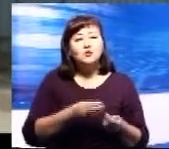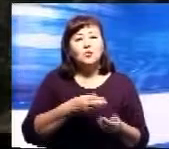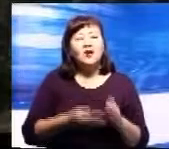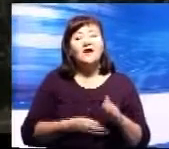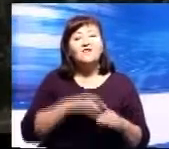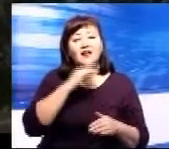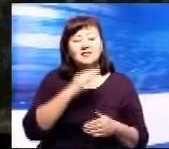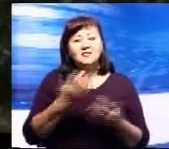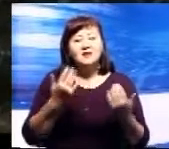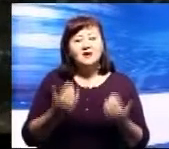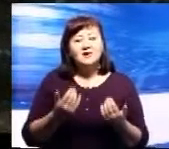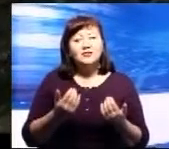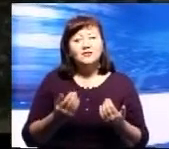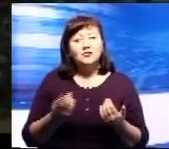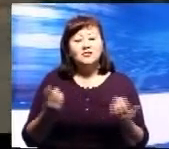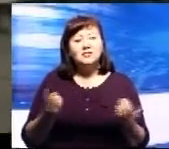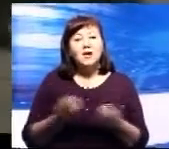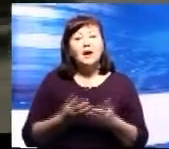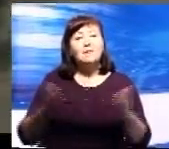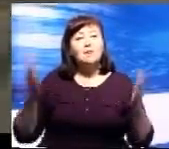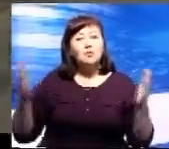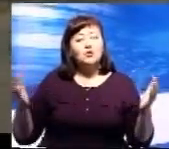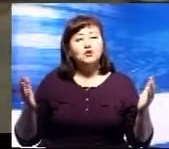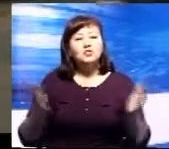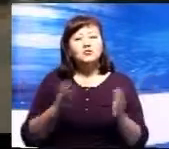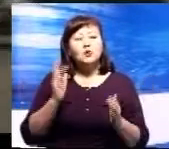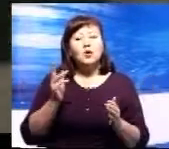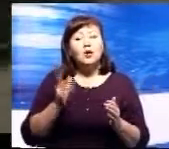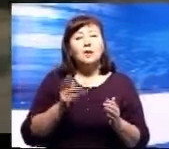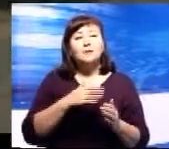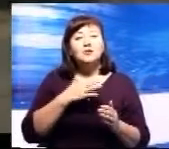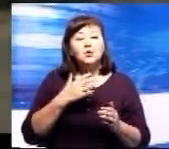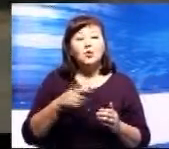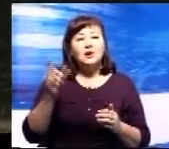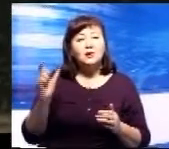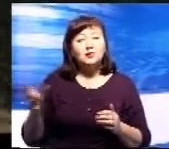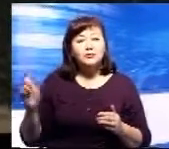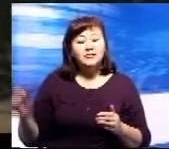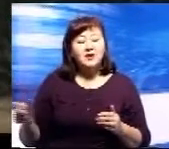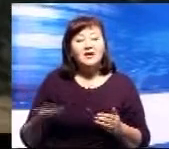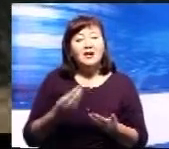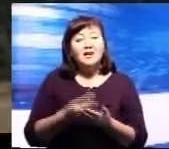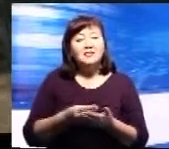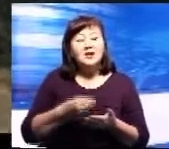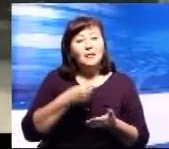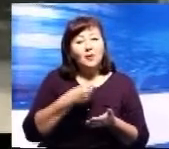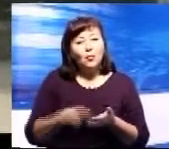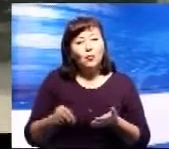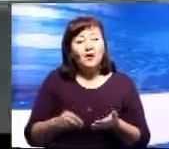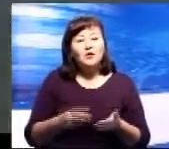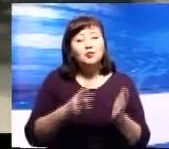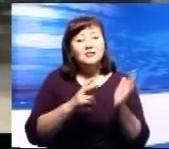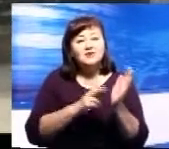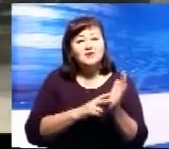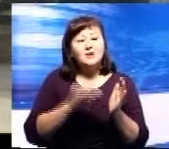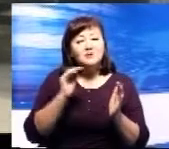создана искусственно, говорит тот факт, что большая часть стоящих в очереди – перекупщики. Купив твердое топливо по отпускной цене, они